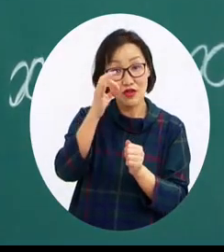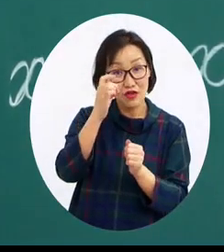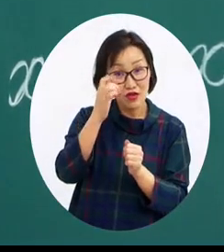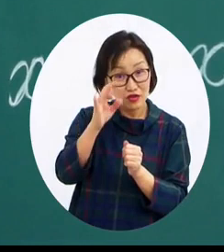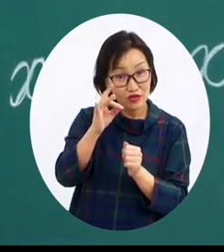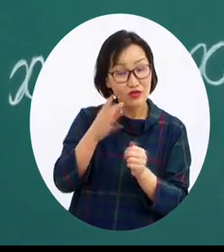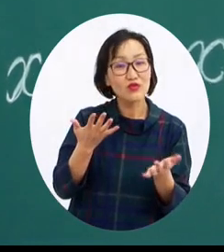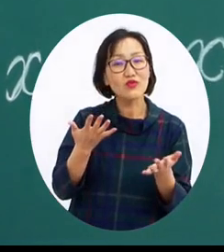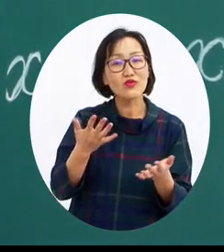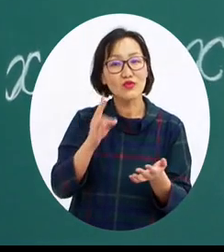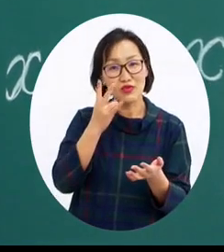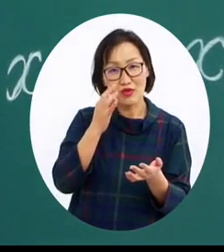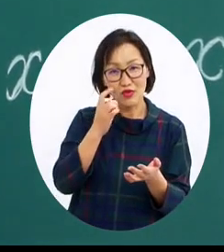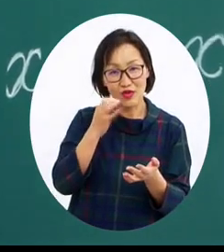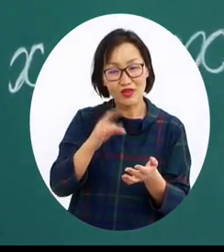Дайсан.